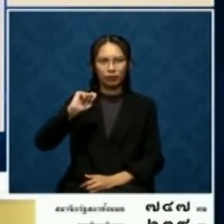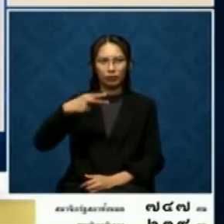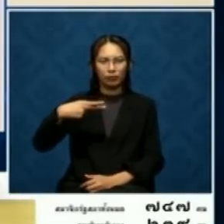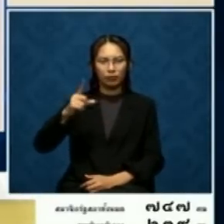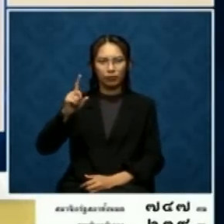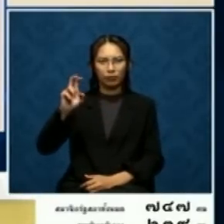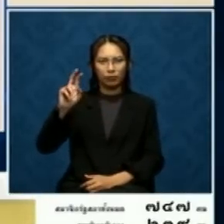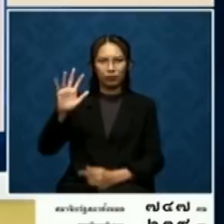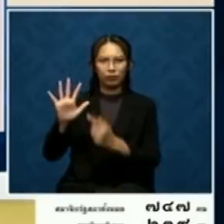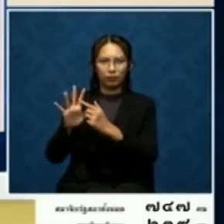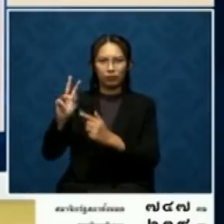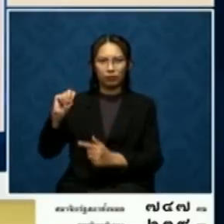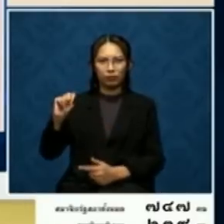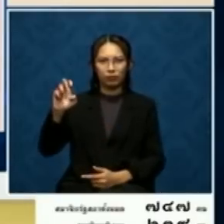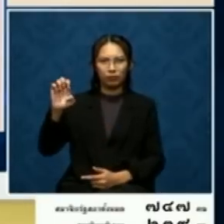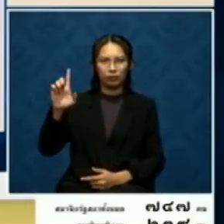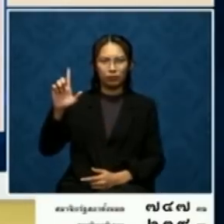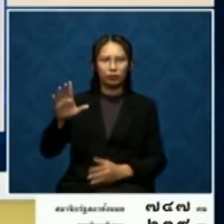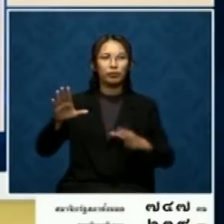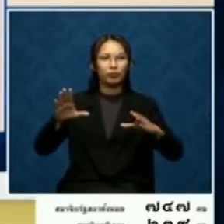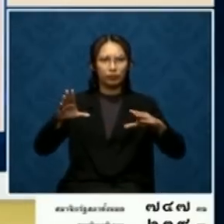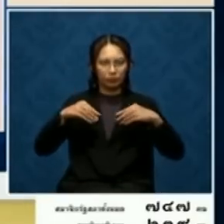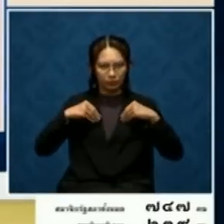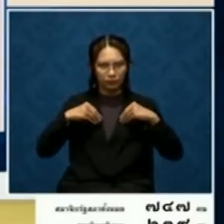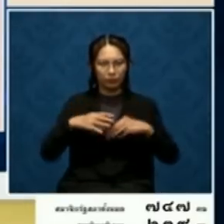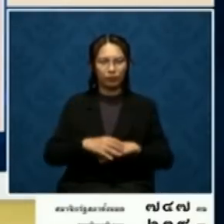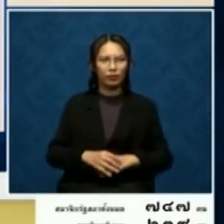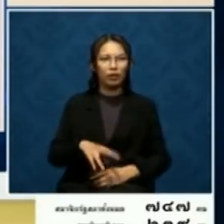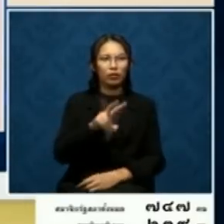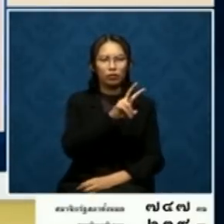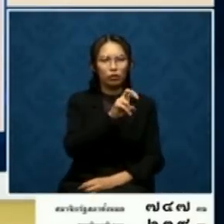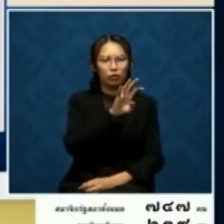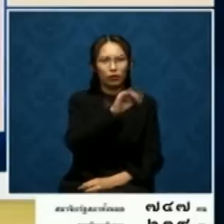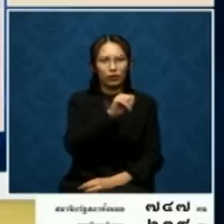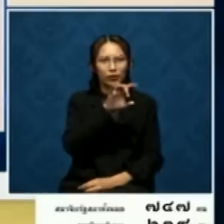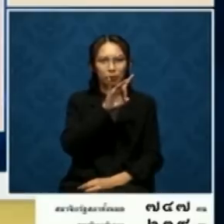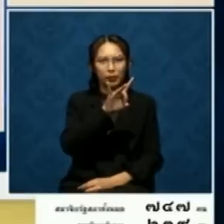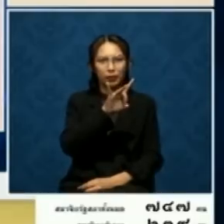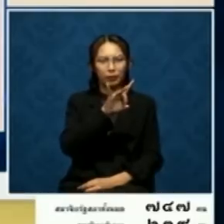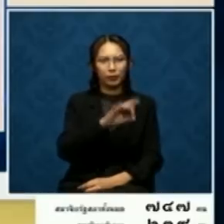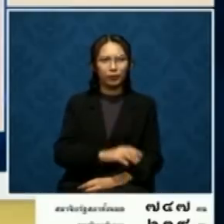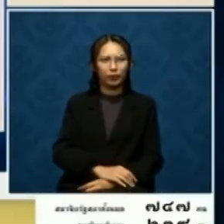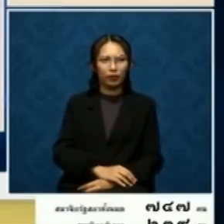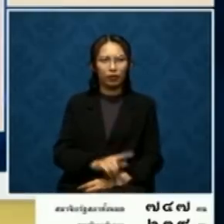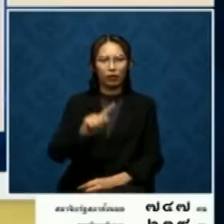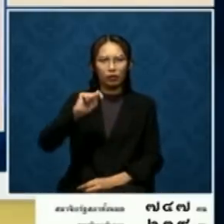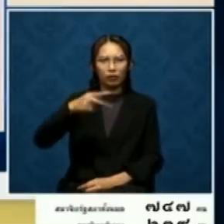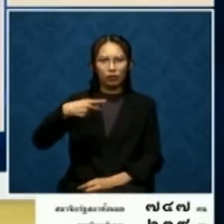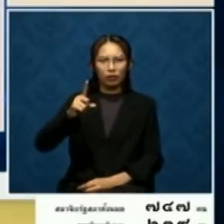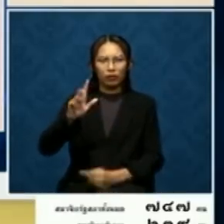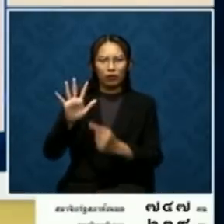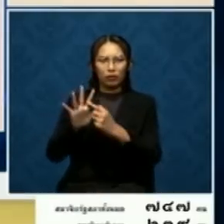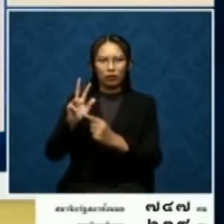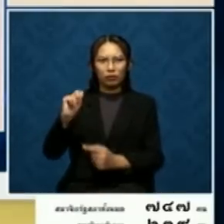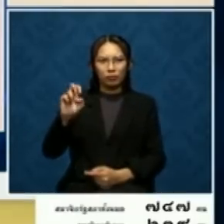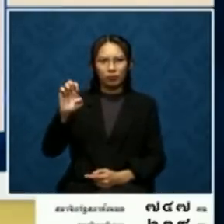นครับ ก็เป็นไปได้ว่าถ้าโยนนโยบายนี้ลงไปกระแสเสียงที่ตอนแรกๆอาจจะโอ้ไม่ค่อยพอใจเท่าไหร่สำหรับการรวมเสียงจัดตั้งรัฐบาลแบบ